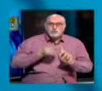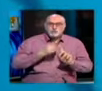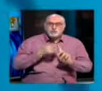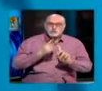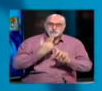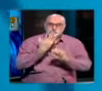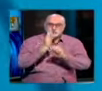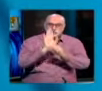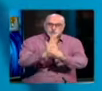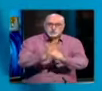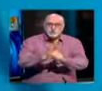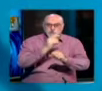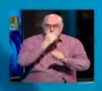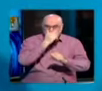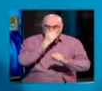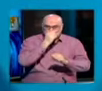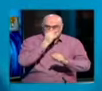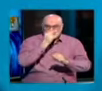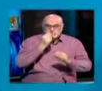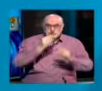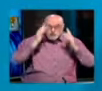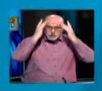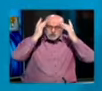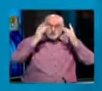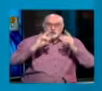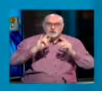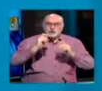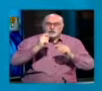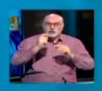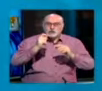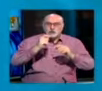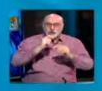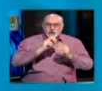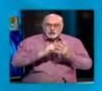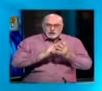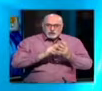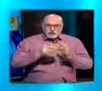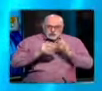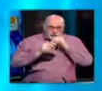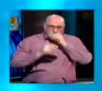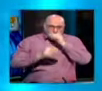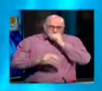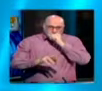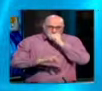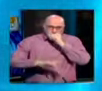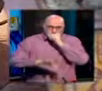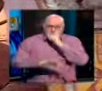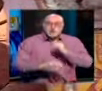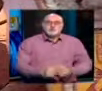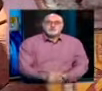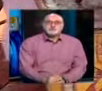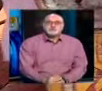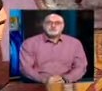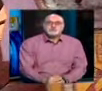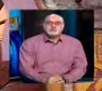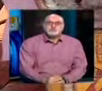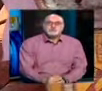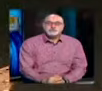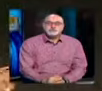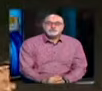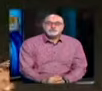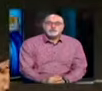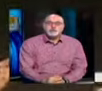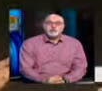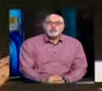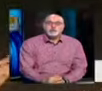ثراء وتنوع قيم الثقافة الحسانية الراسخة بالمنطقة. عمر تواجي. بغية النهوض